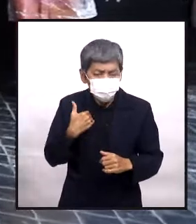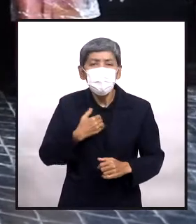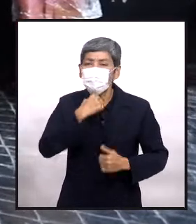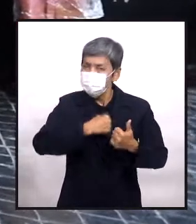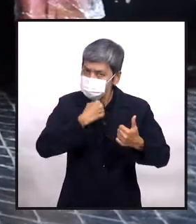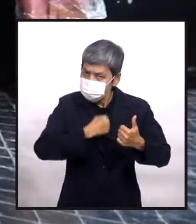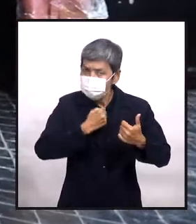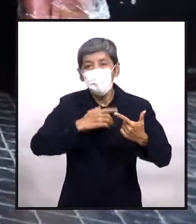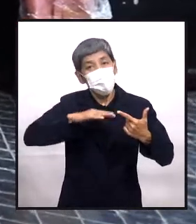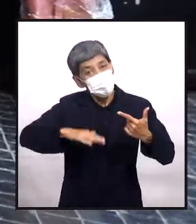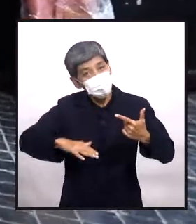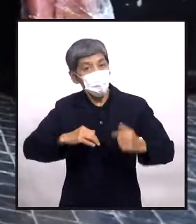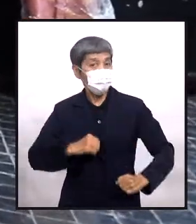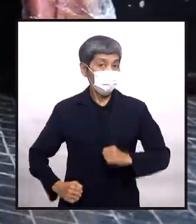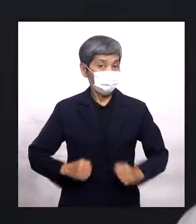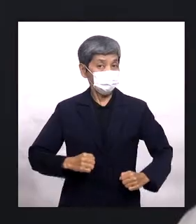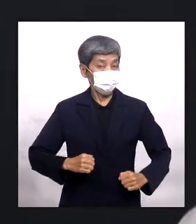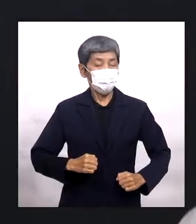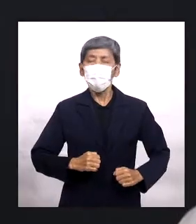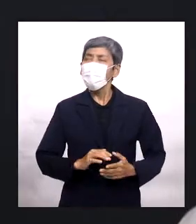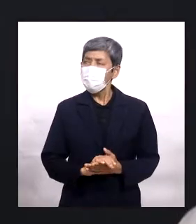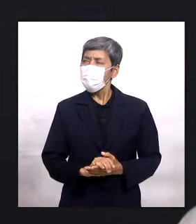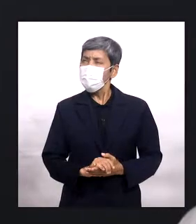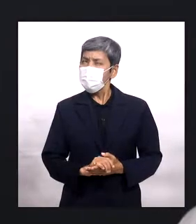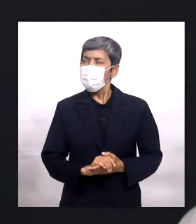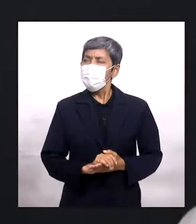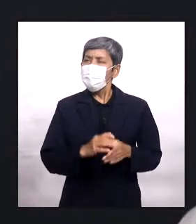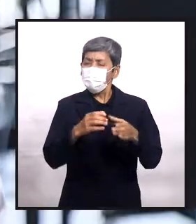คนผู้สูงอายุเด็กวัยรุ่นหรือว่าคนกลุ่มไหนอะคะ